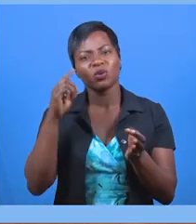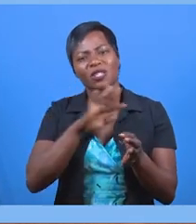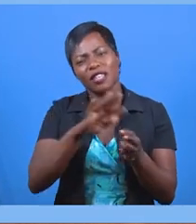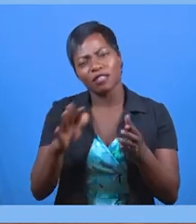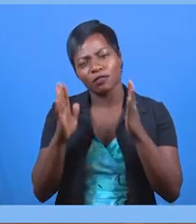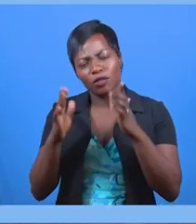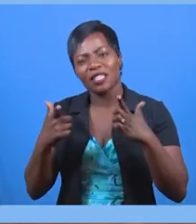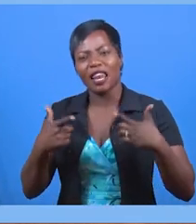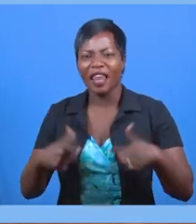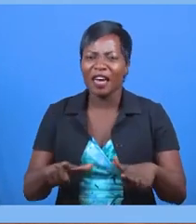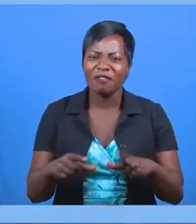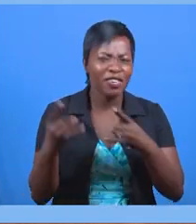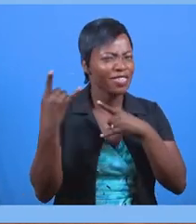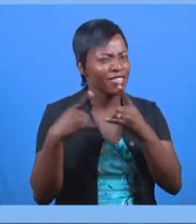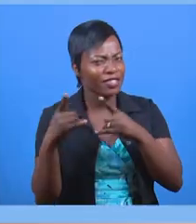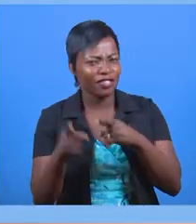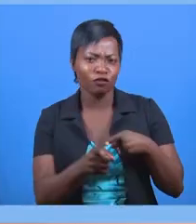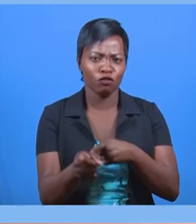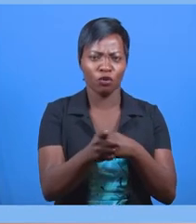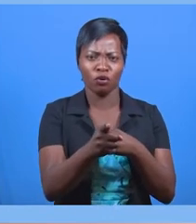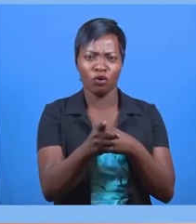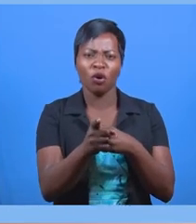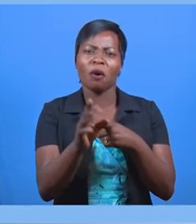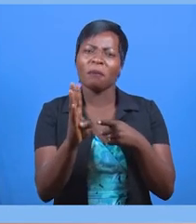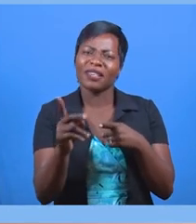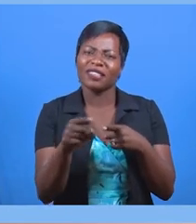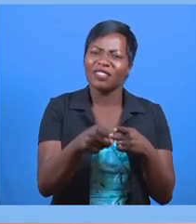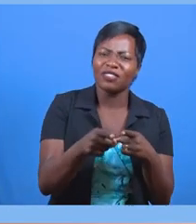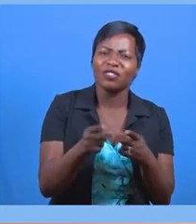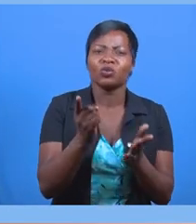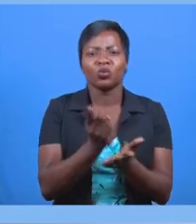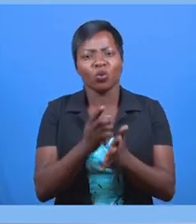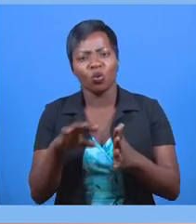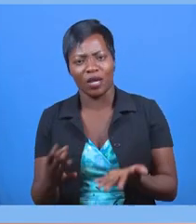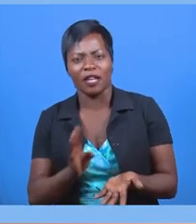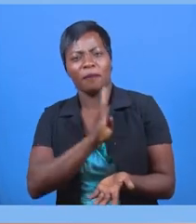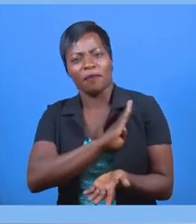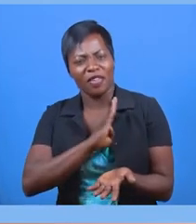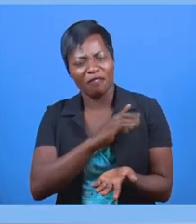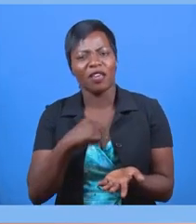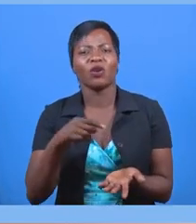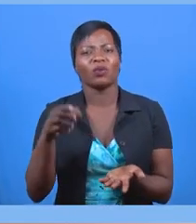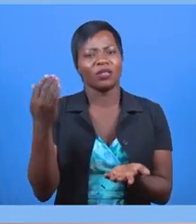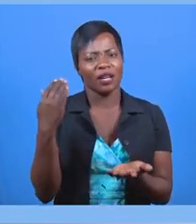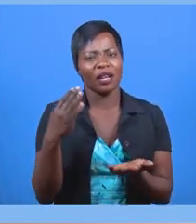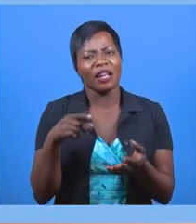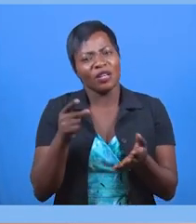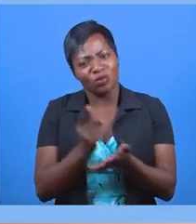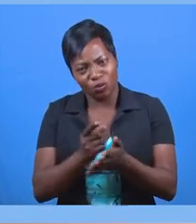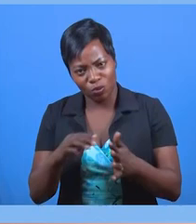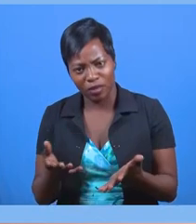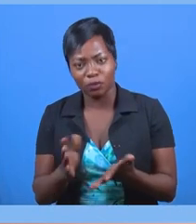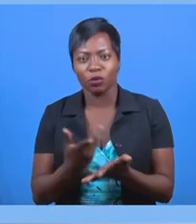tsika nemagariro muchizvitedza. Tobva here paunhu hwedu nekuti tamanikidzika.